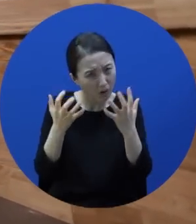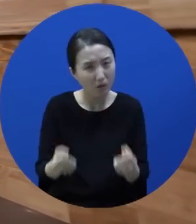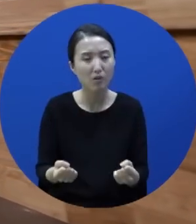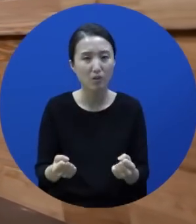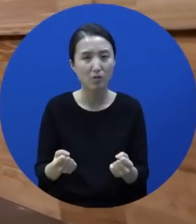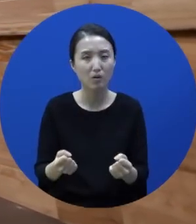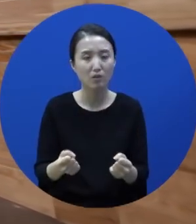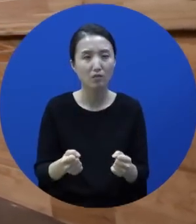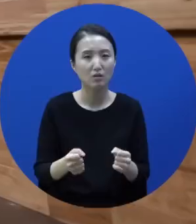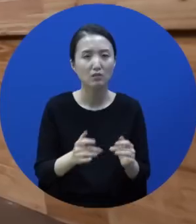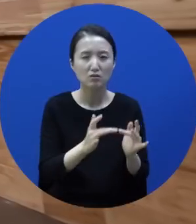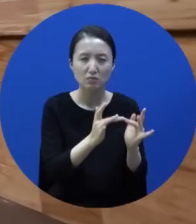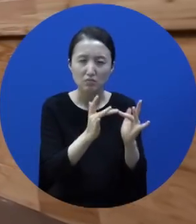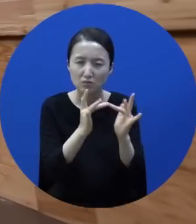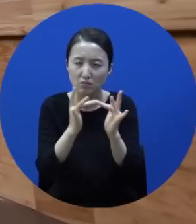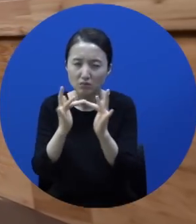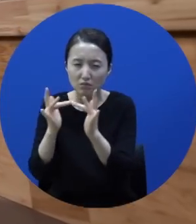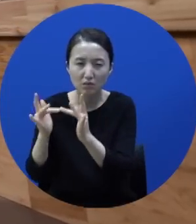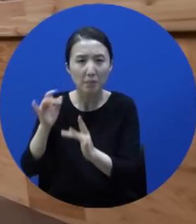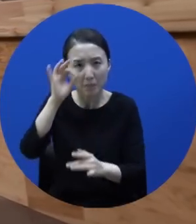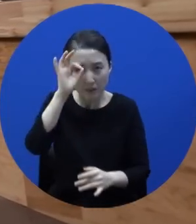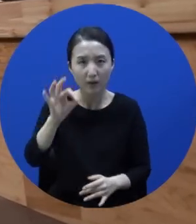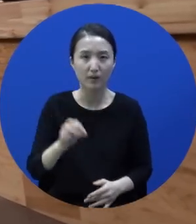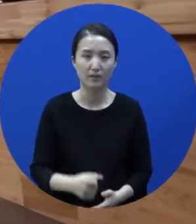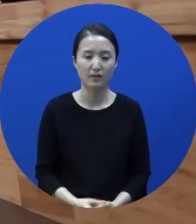우리는 찾아보기만 하면 방법을 알 수가 있어요.